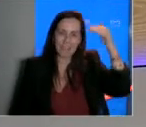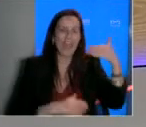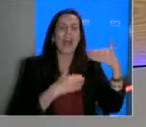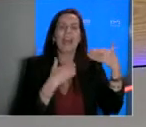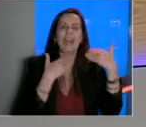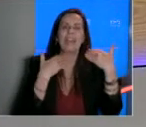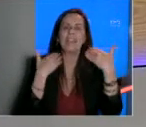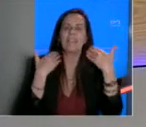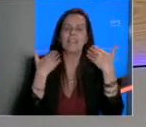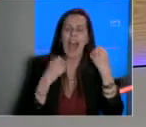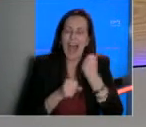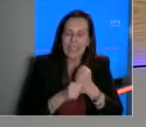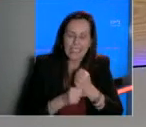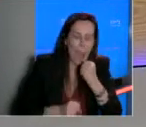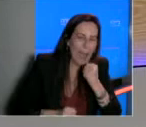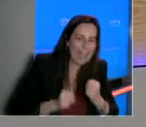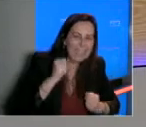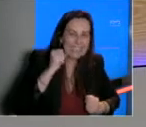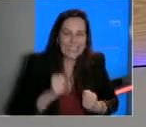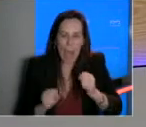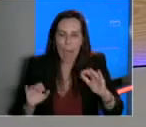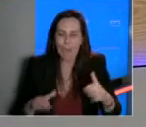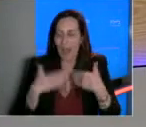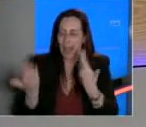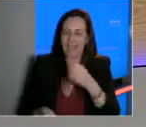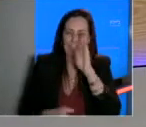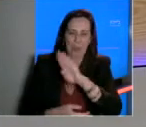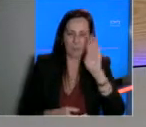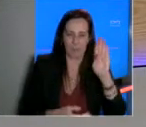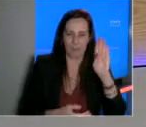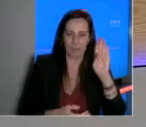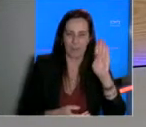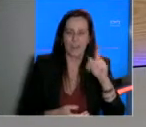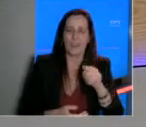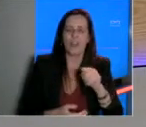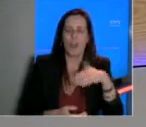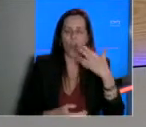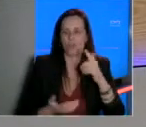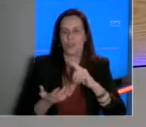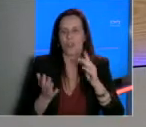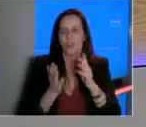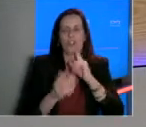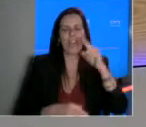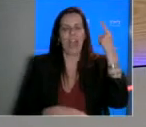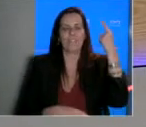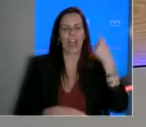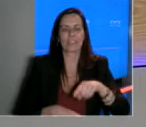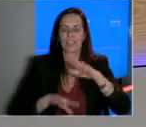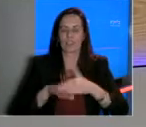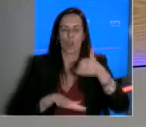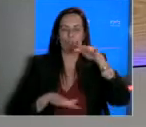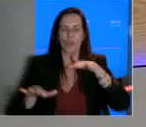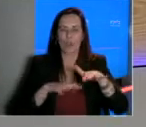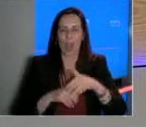את הספרינט של חייו לתת לנתניהו את הפס לעוד 18 חודשים לראשות